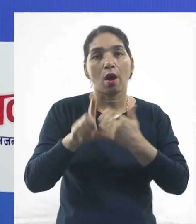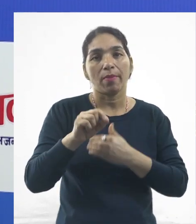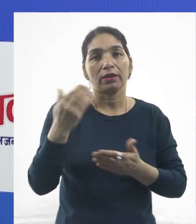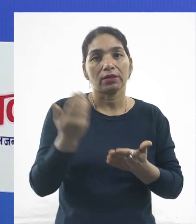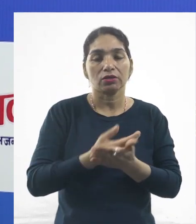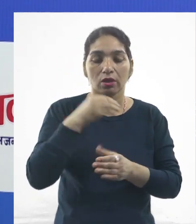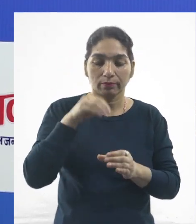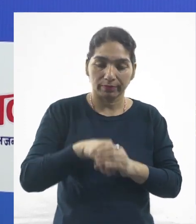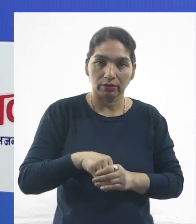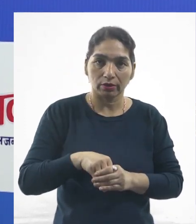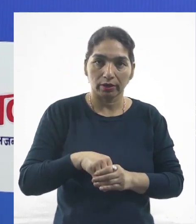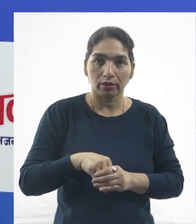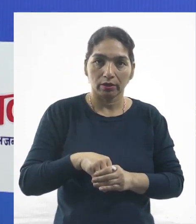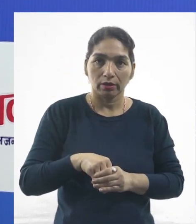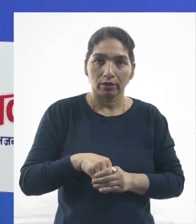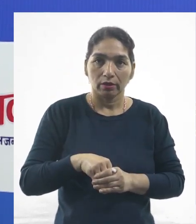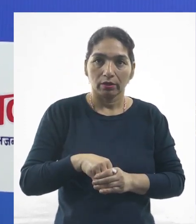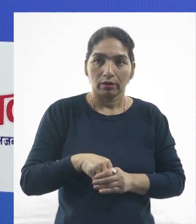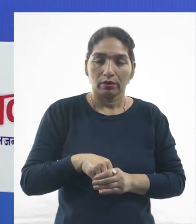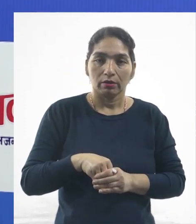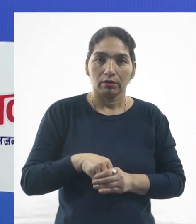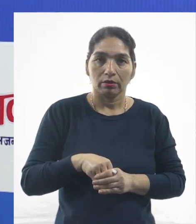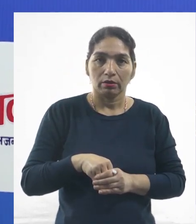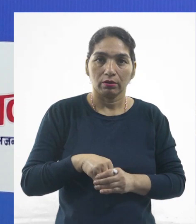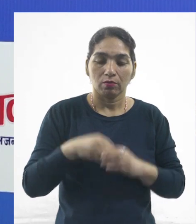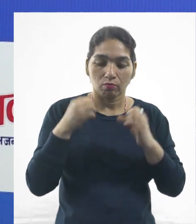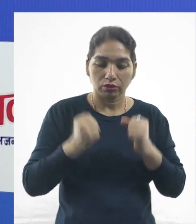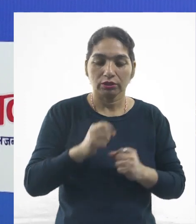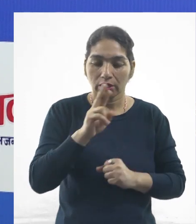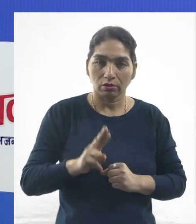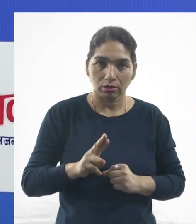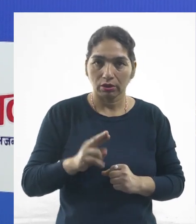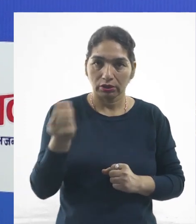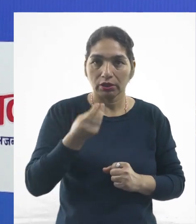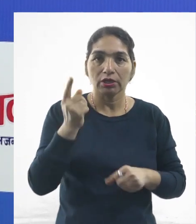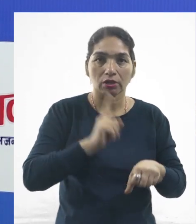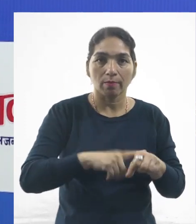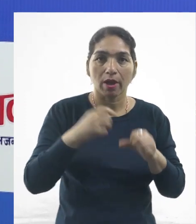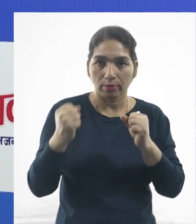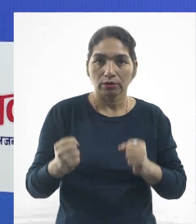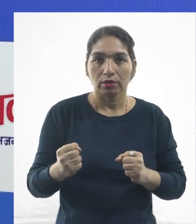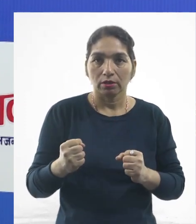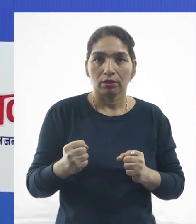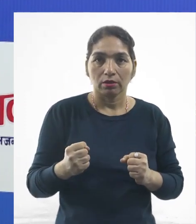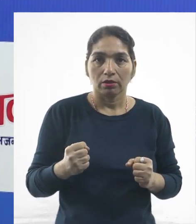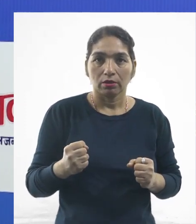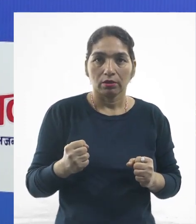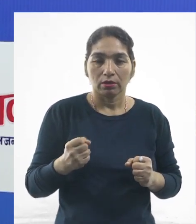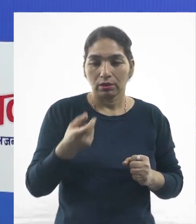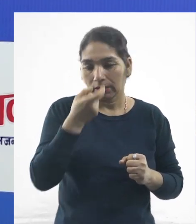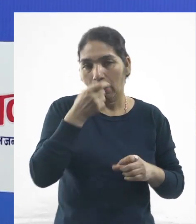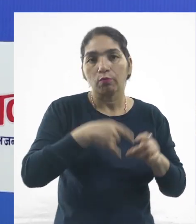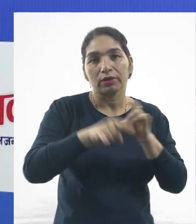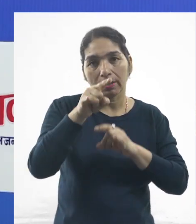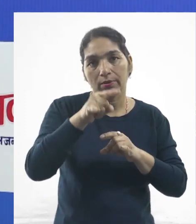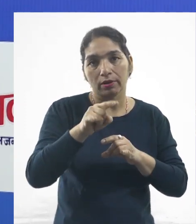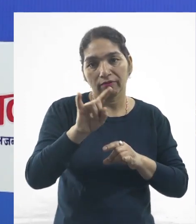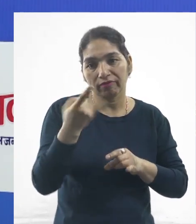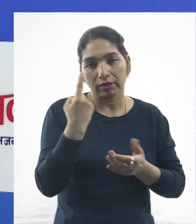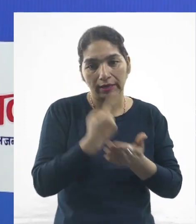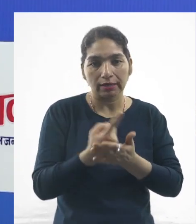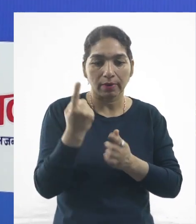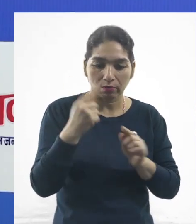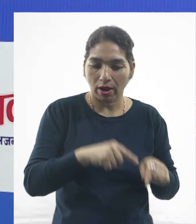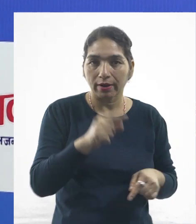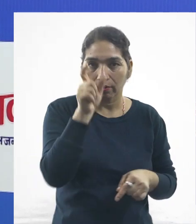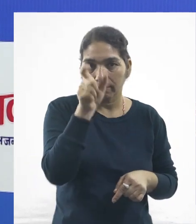सङ्घभित्रै खगेन्द्र जवानीभित्रै म चाहिँ नि बसेर केही समय त्यहाँ बसेर अनि मात्रै गाउँ फर्केर फेरि काठमाडौँ आएको व्यक्ति हुँ